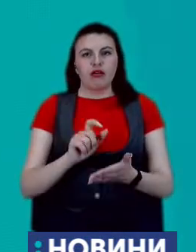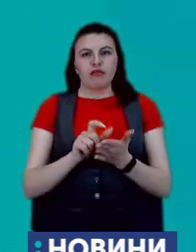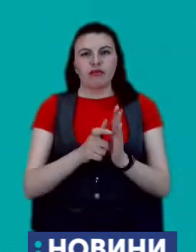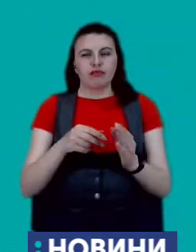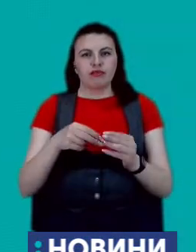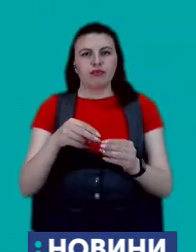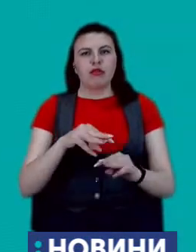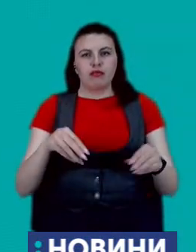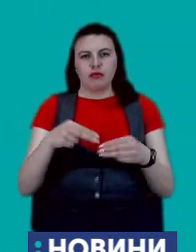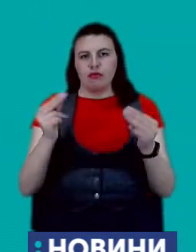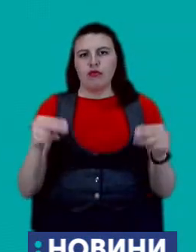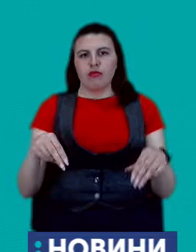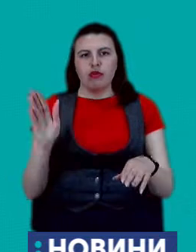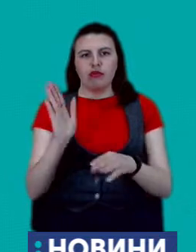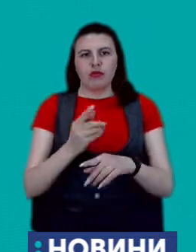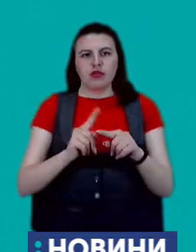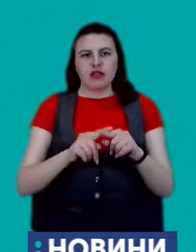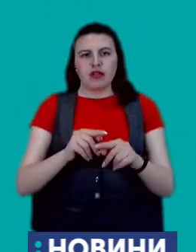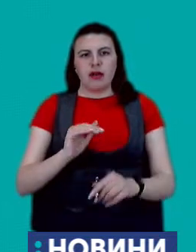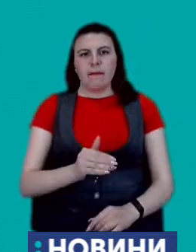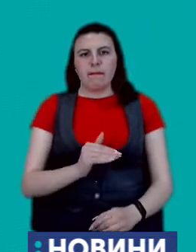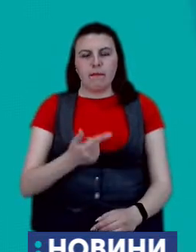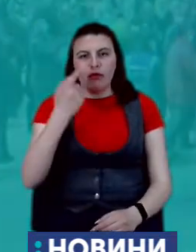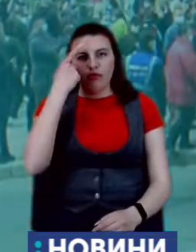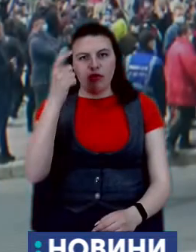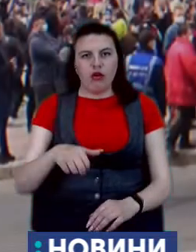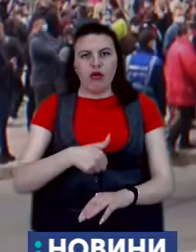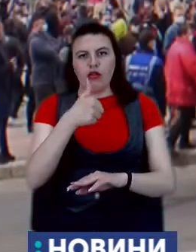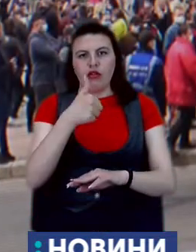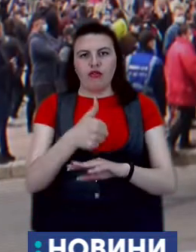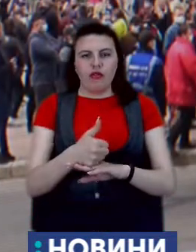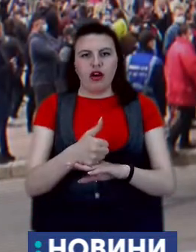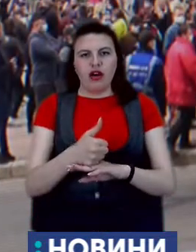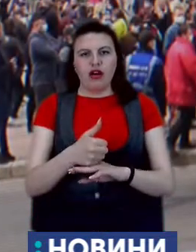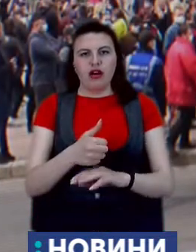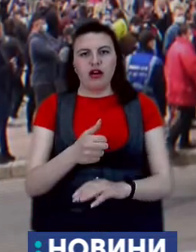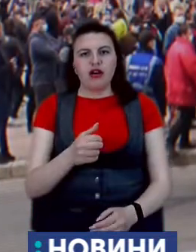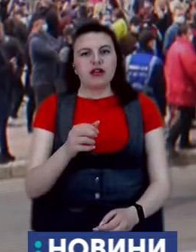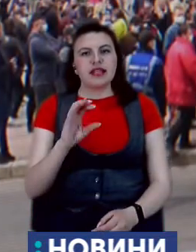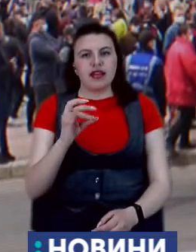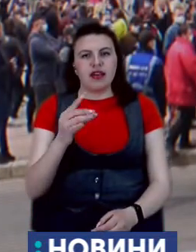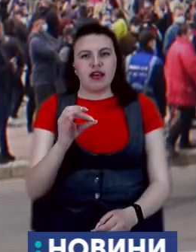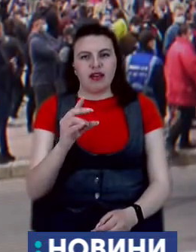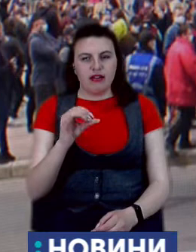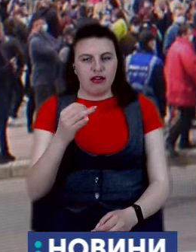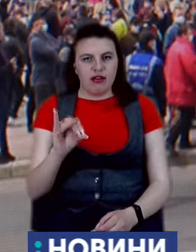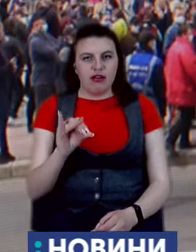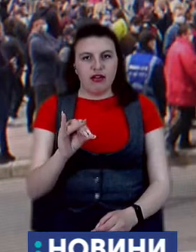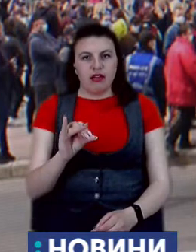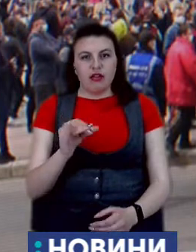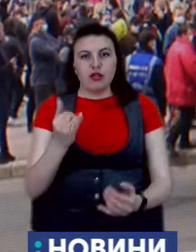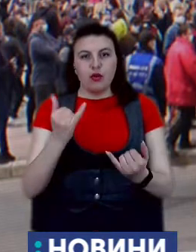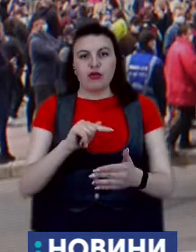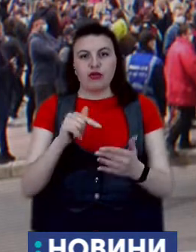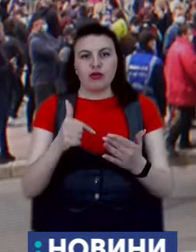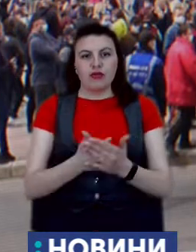це підприємців повідомив голова Луганської облдержадміністрації Сергій Гайдай. Власники торгових точок сьогодні знову мітингували